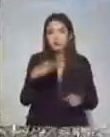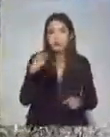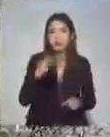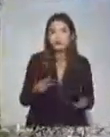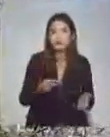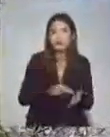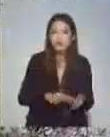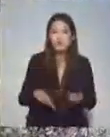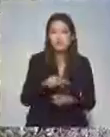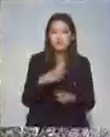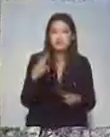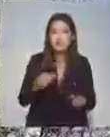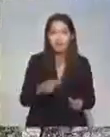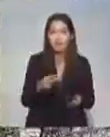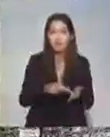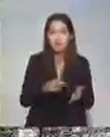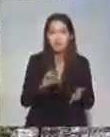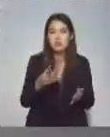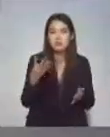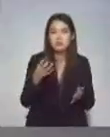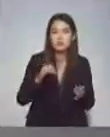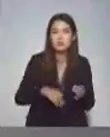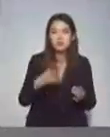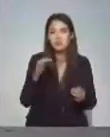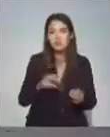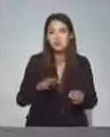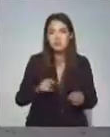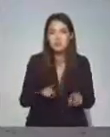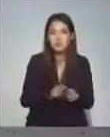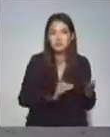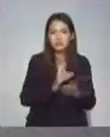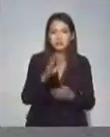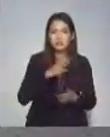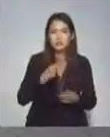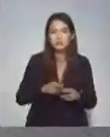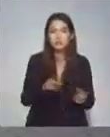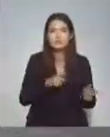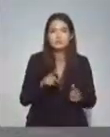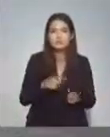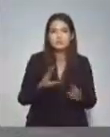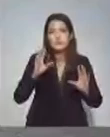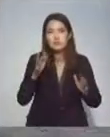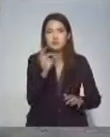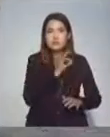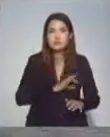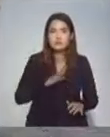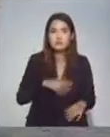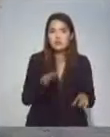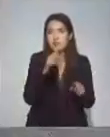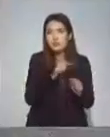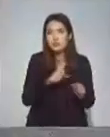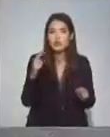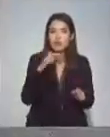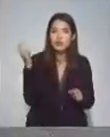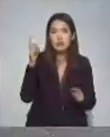списали беззалоговые займы на сумму до 300 тысяч тенге. Сейчас готовится норма по банкротству физических лиц. Тем временем